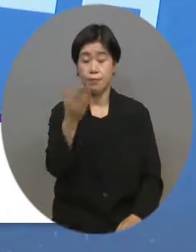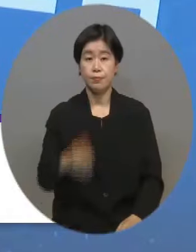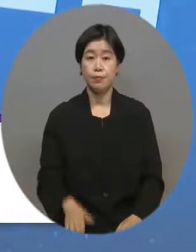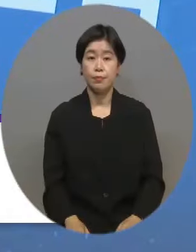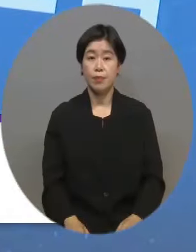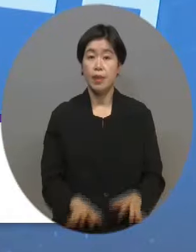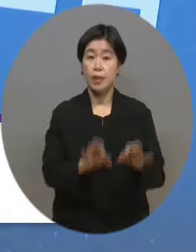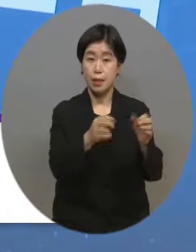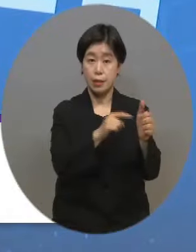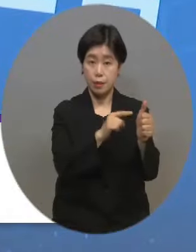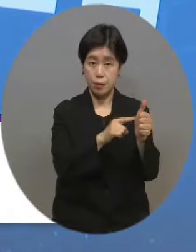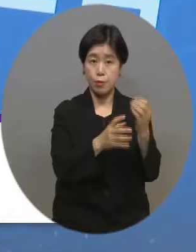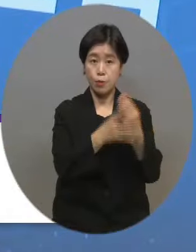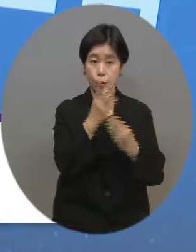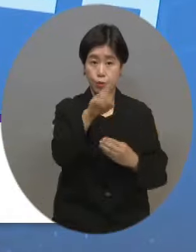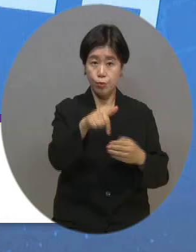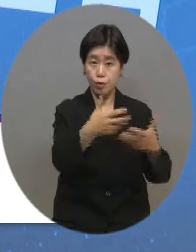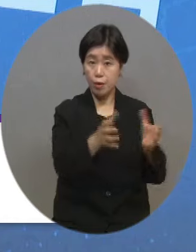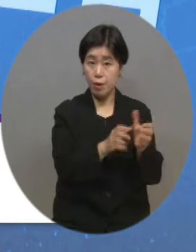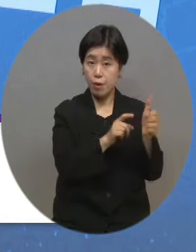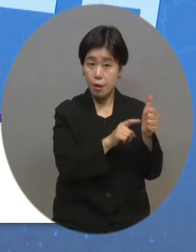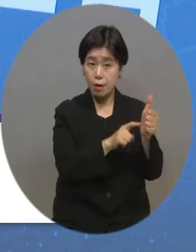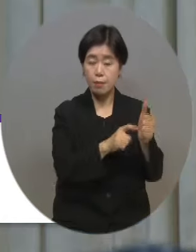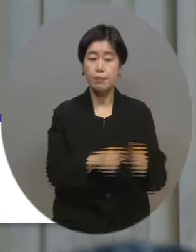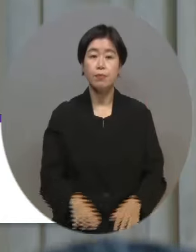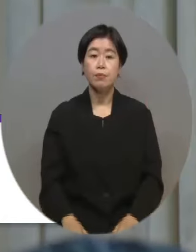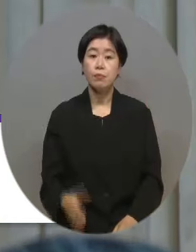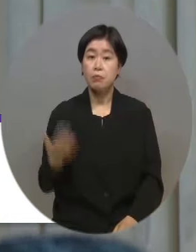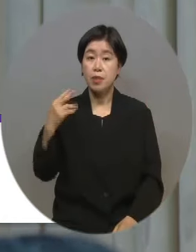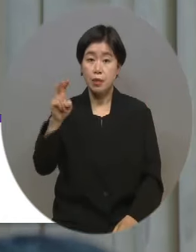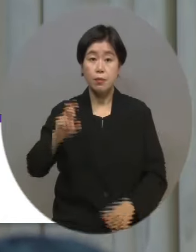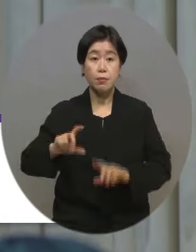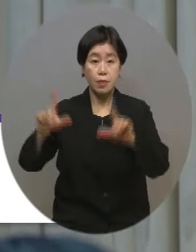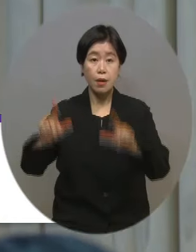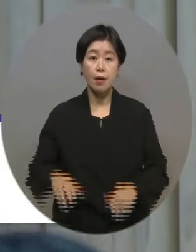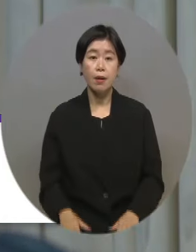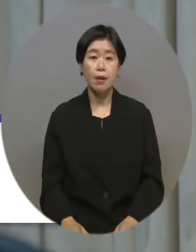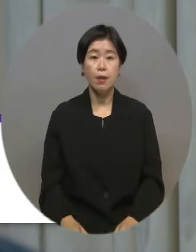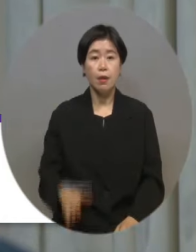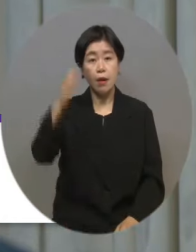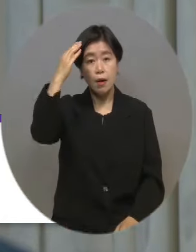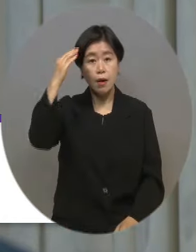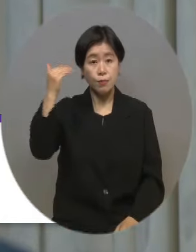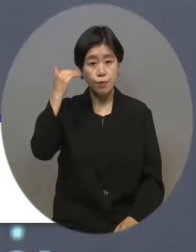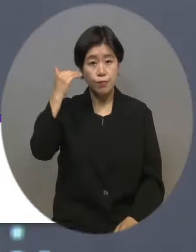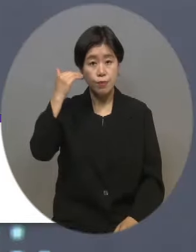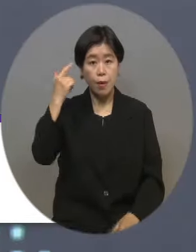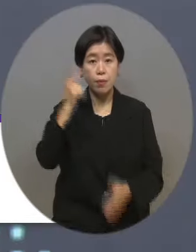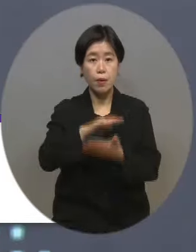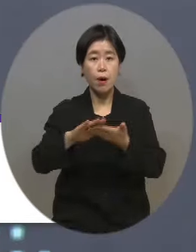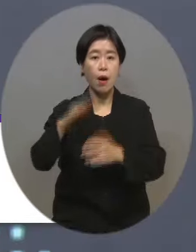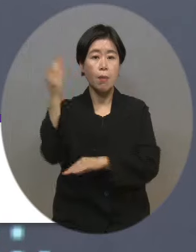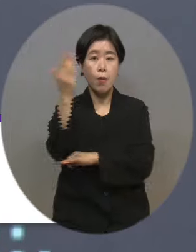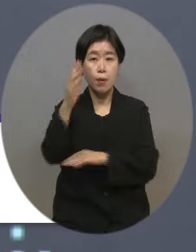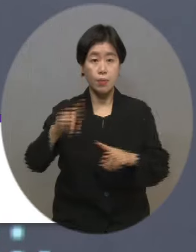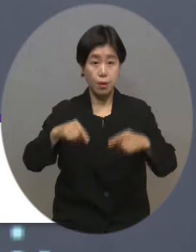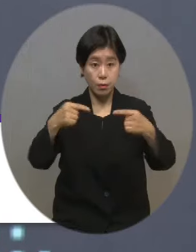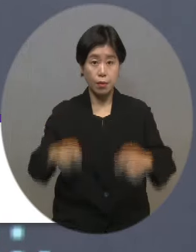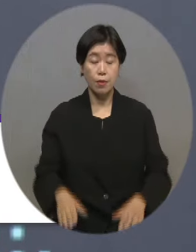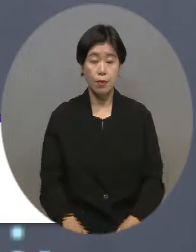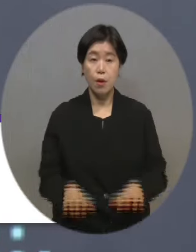김영호 통일부 장관은 지난 22일 신통일 한국을 위한 2024 한반도 평화포럼에 참석해 현재 북한이